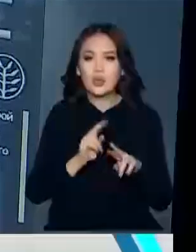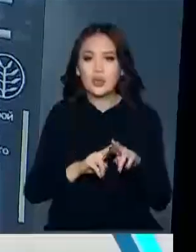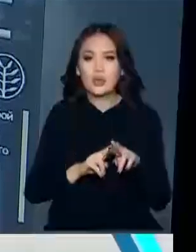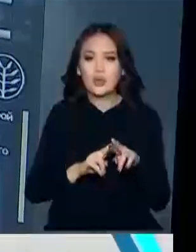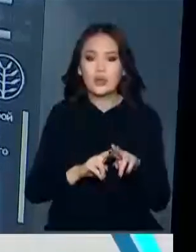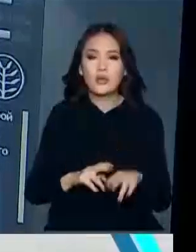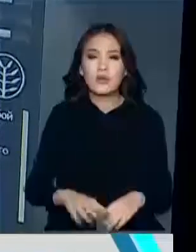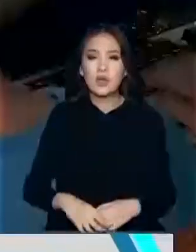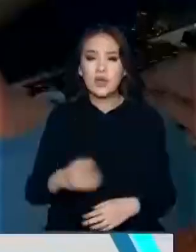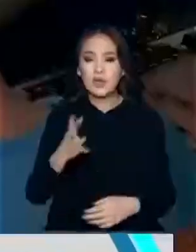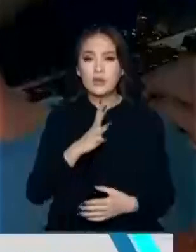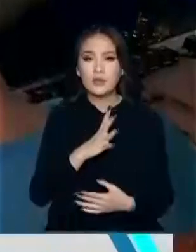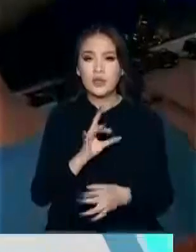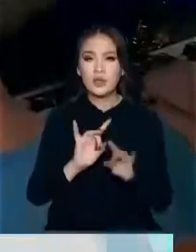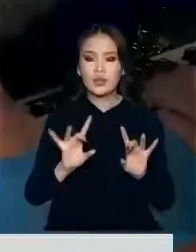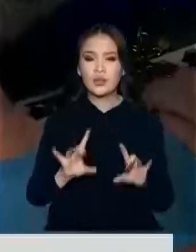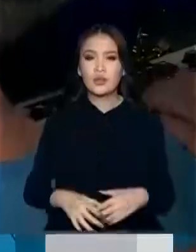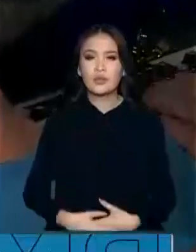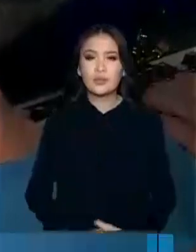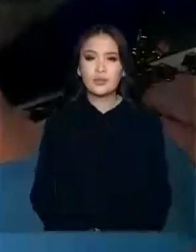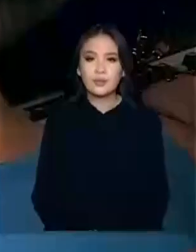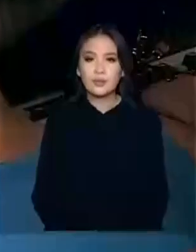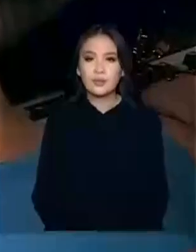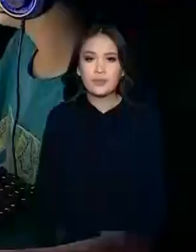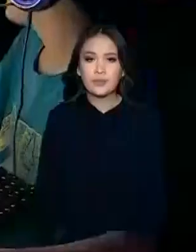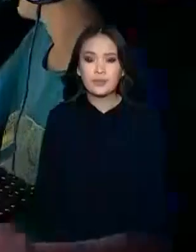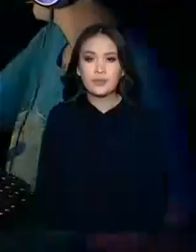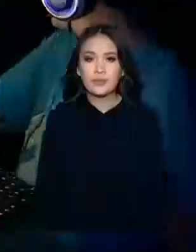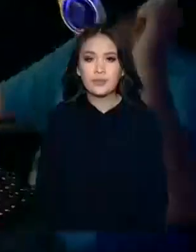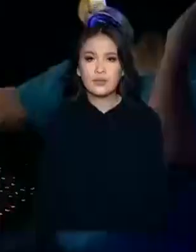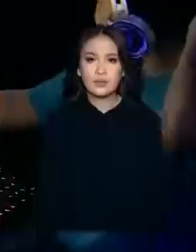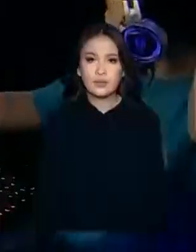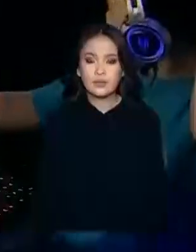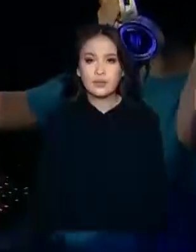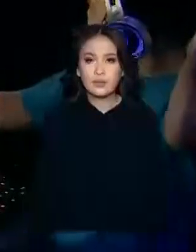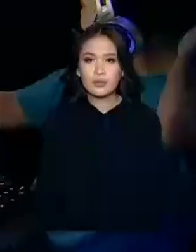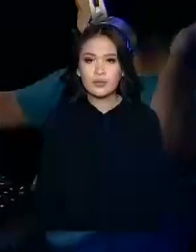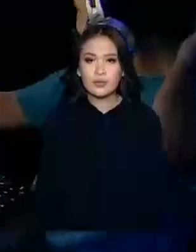обычных геймеров. Ботагоз Айджанова, Куралай Избасарова, Асылхан Саминбетов, Жибек Жолы.